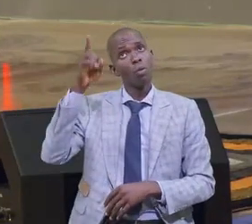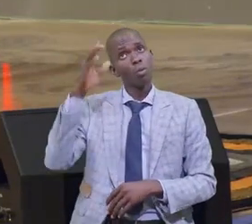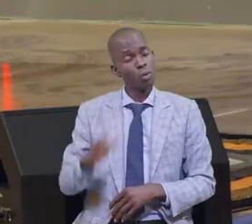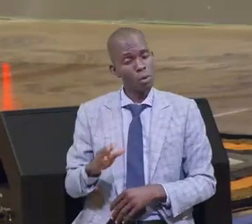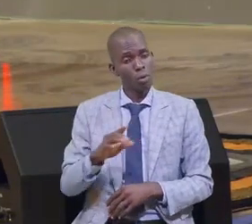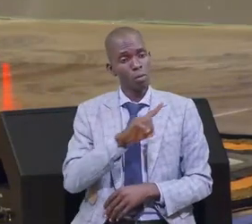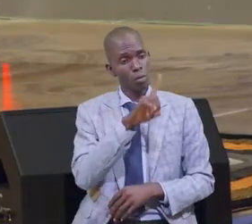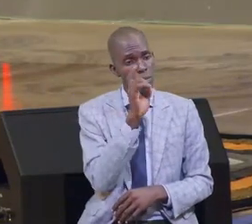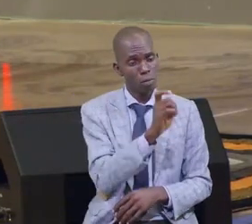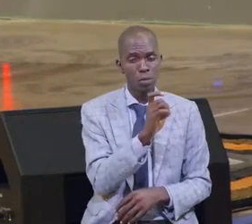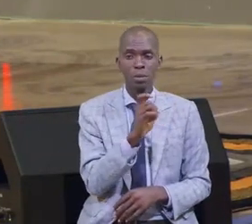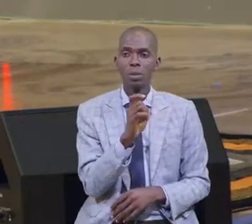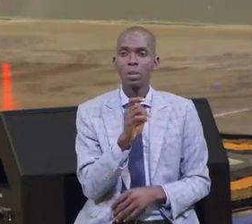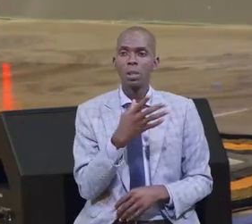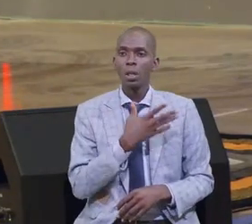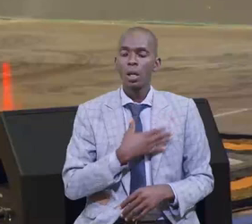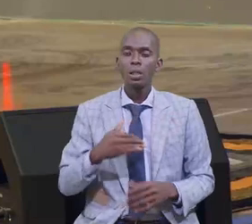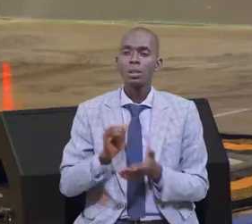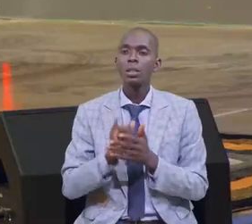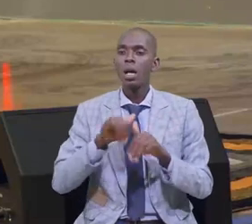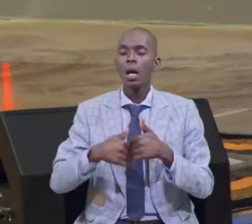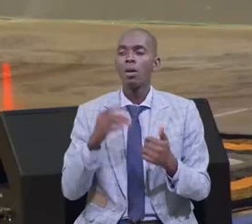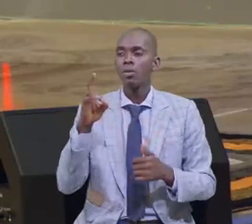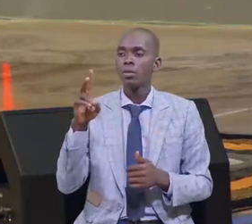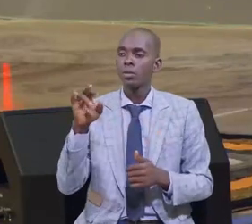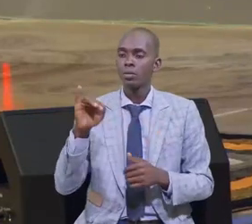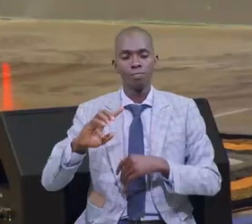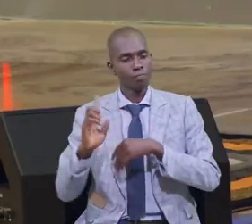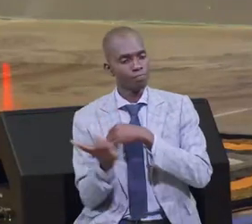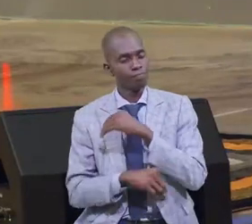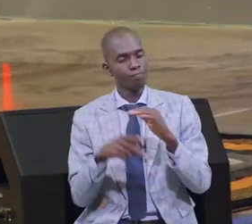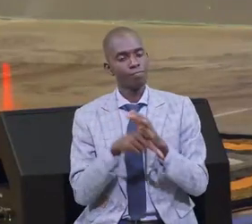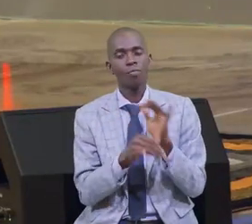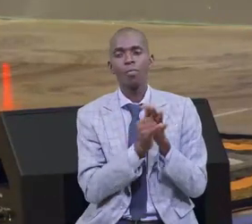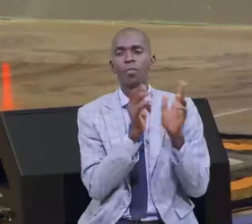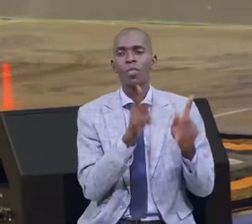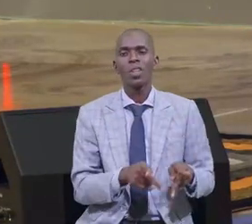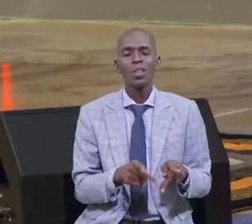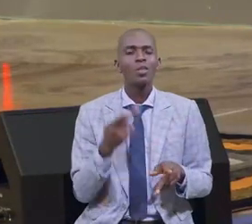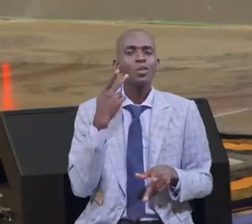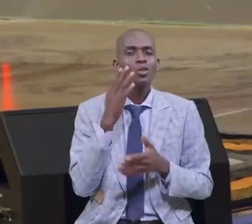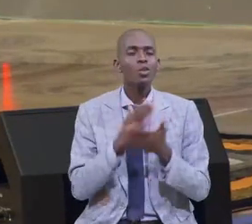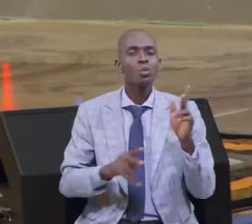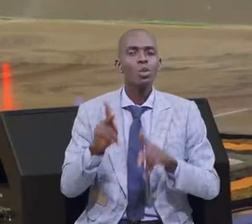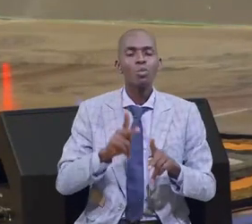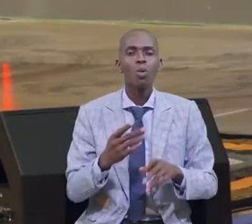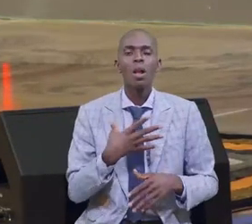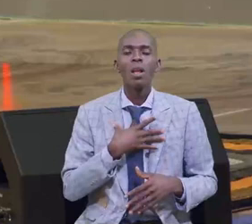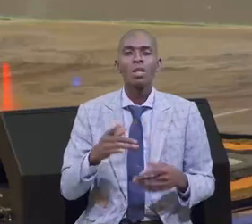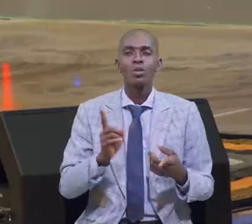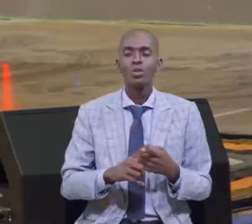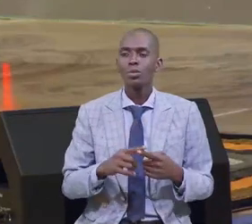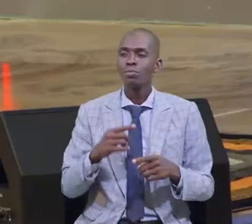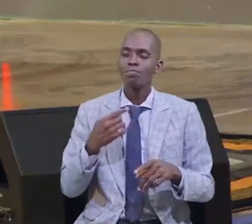mourir de cette manière. Il y a des gens, ils voudraient avoir un bon commentaire de la bouche de quelqu'un.